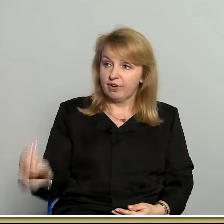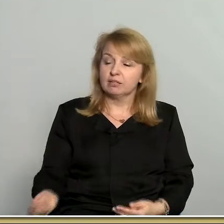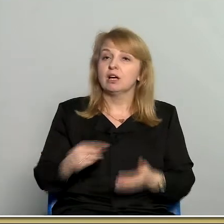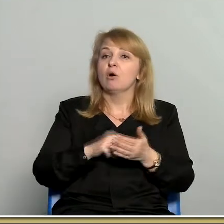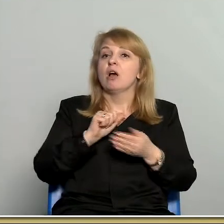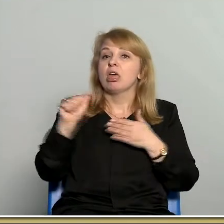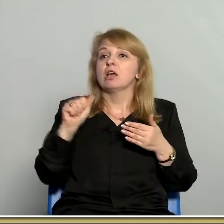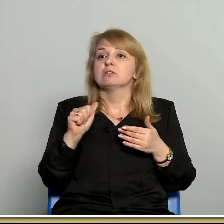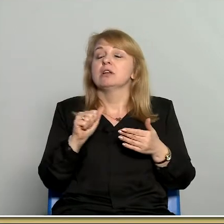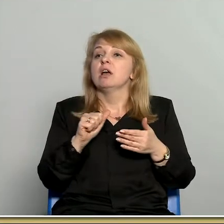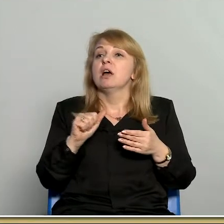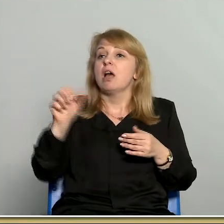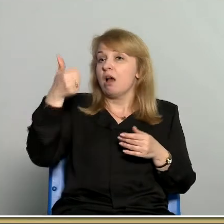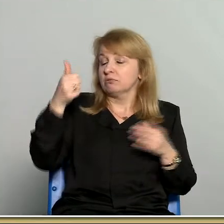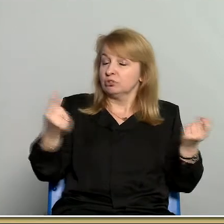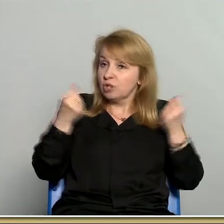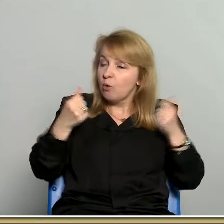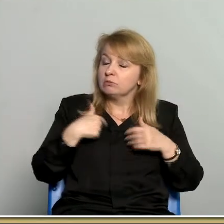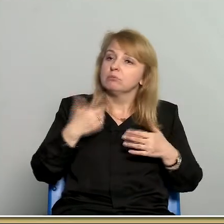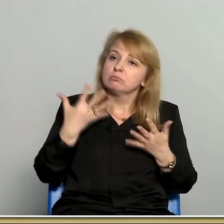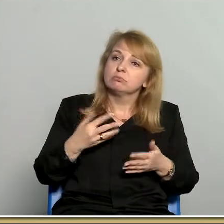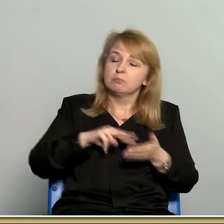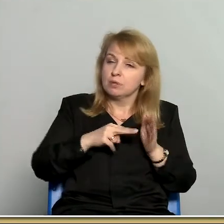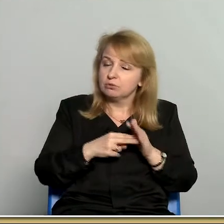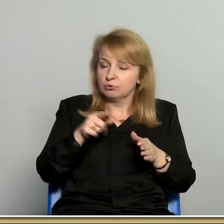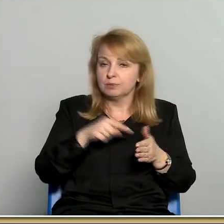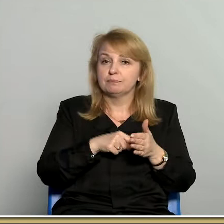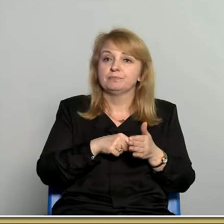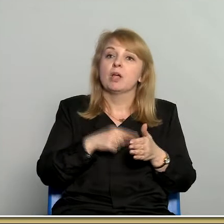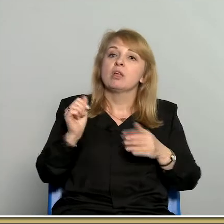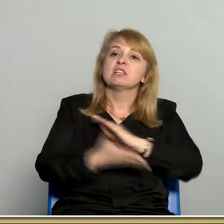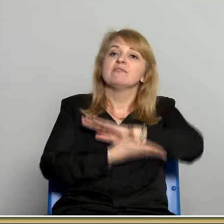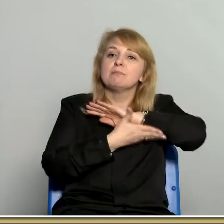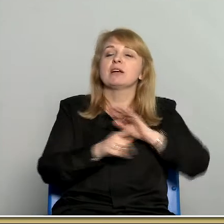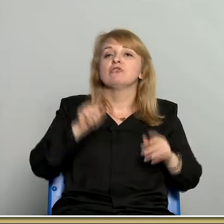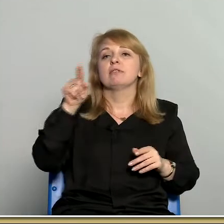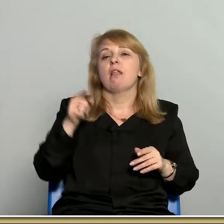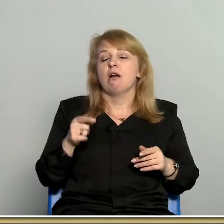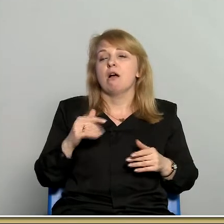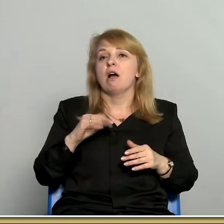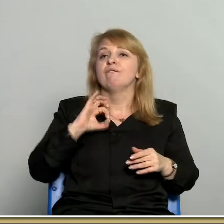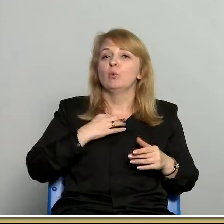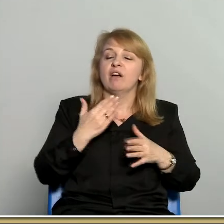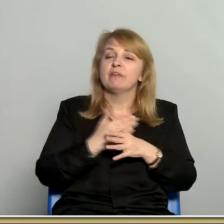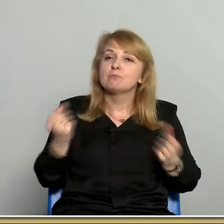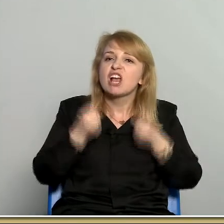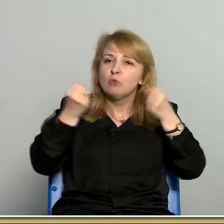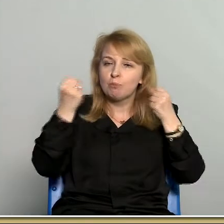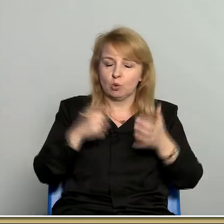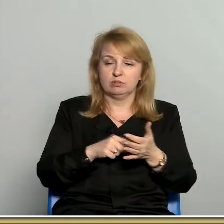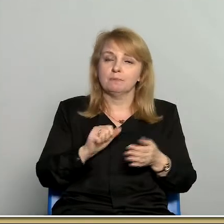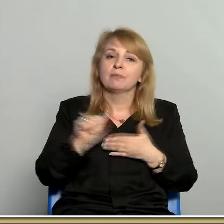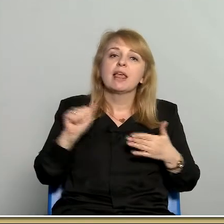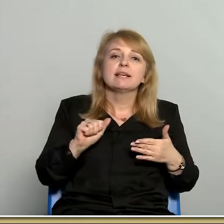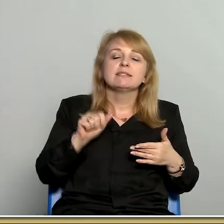czwartym kwartale jest jedno działanie, które przewidujemy, wsparcie dla przedsiębiorców. Ono jest akurat pozbawione pomocy publicznej.